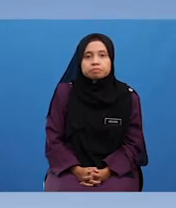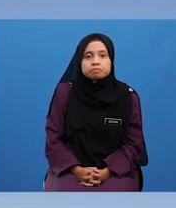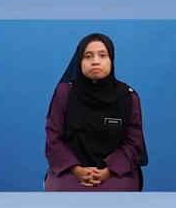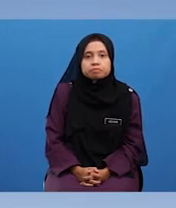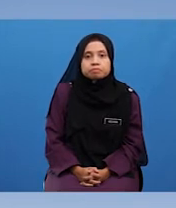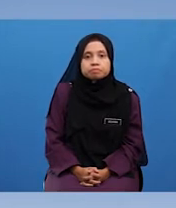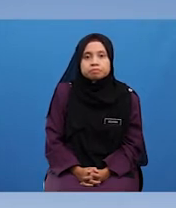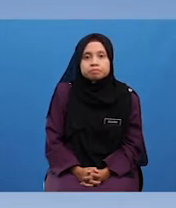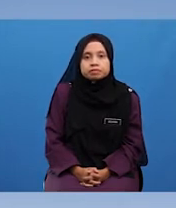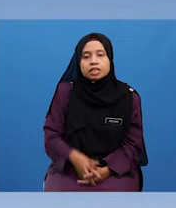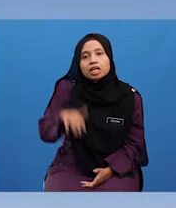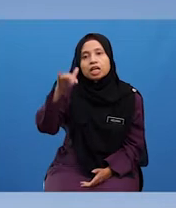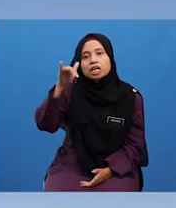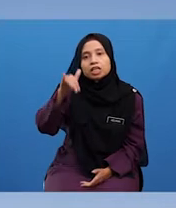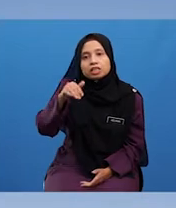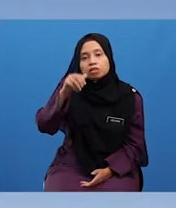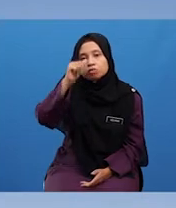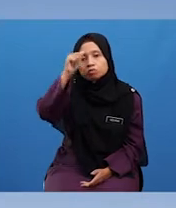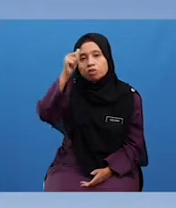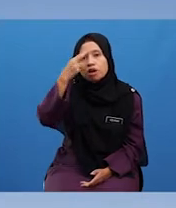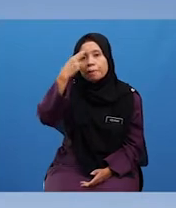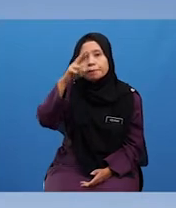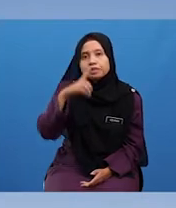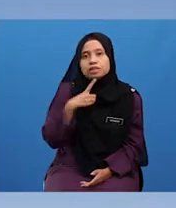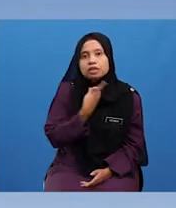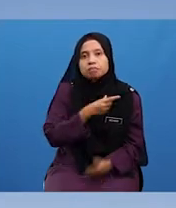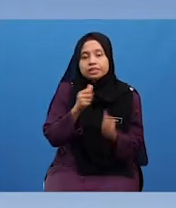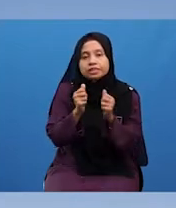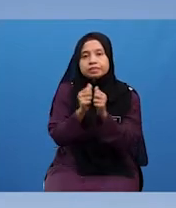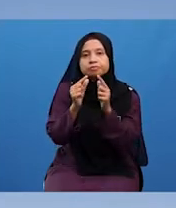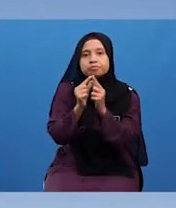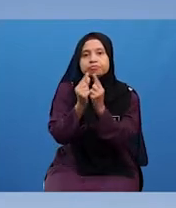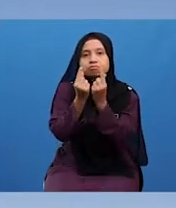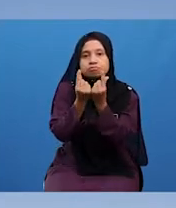alamin. Ya Allah, rahmati kami dengan